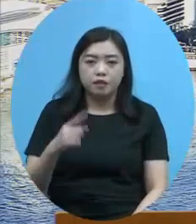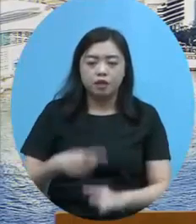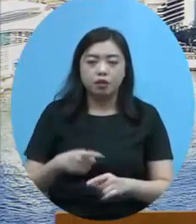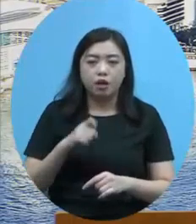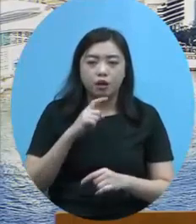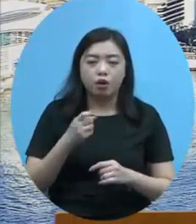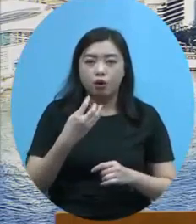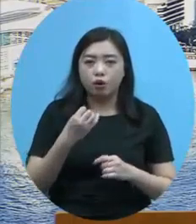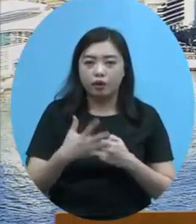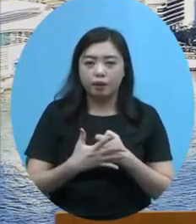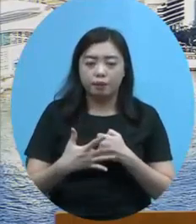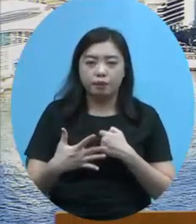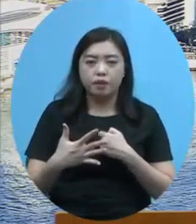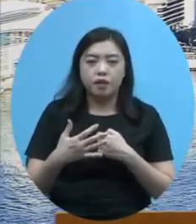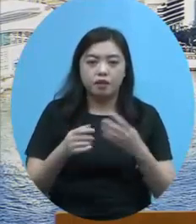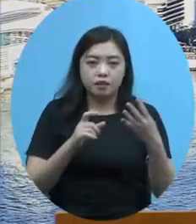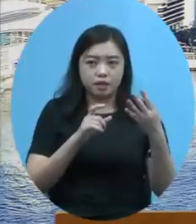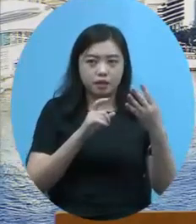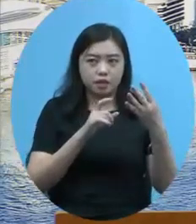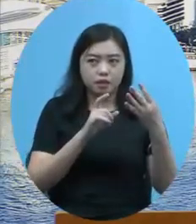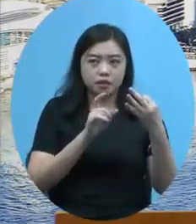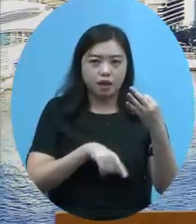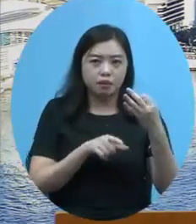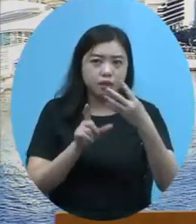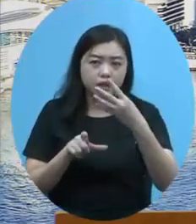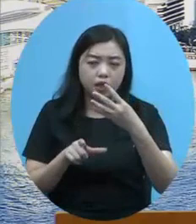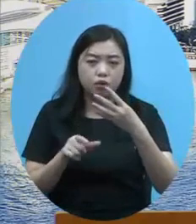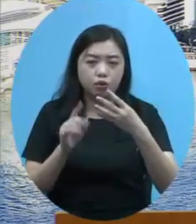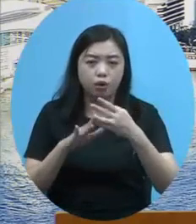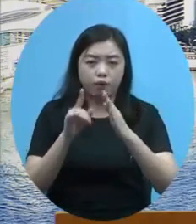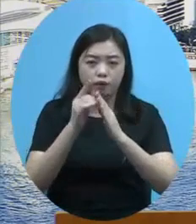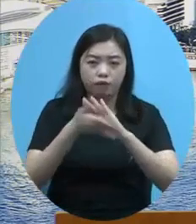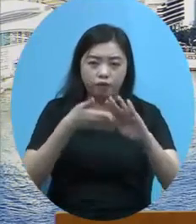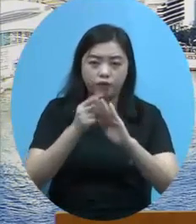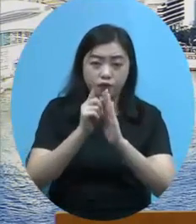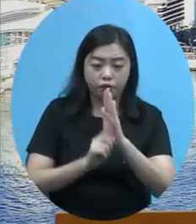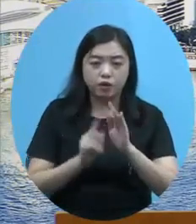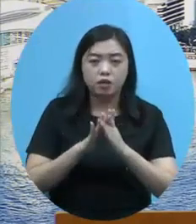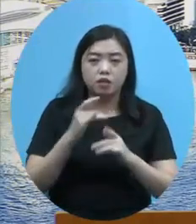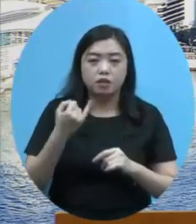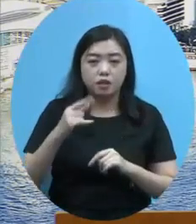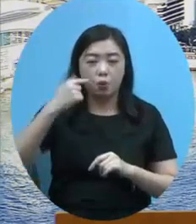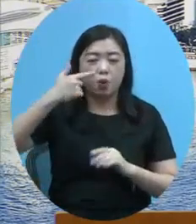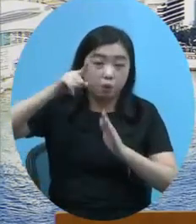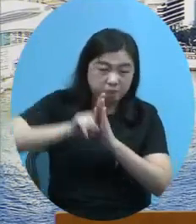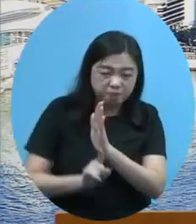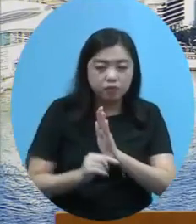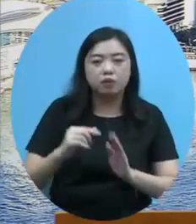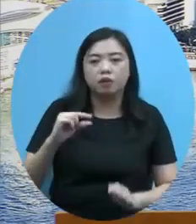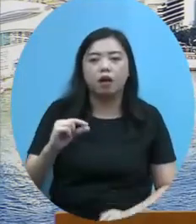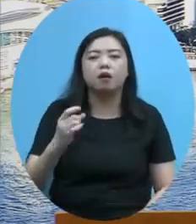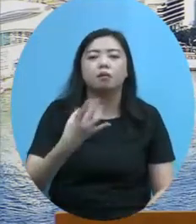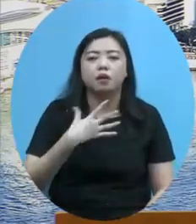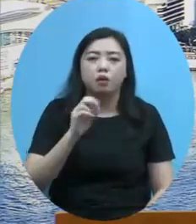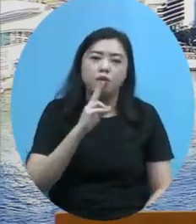即係第五波即係三四月之後回落翻落嚟咧，其實就都未試過話係去到一個好低嘅水平嘅。咁最低